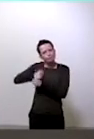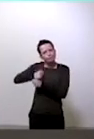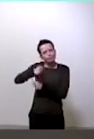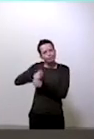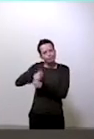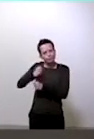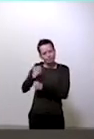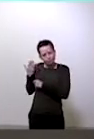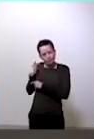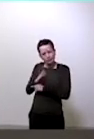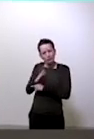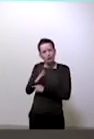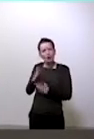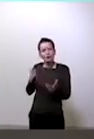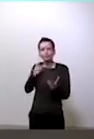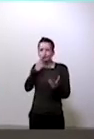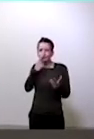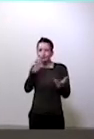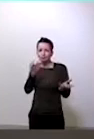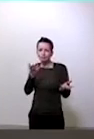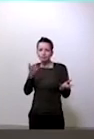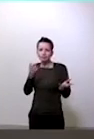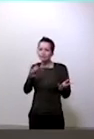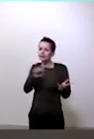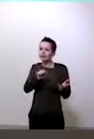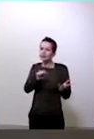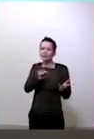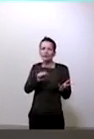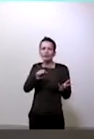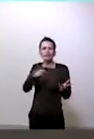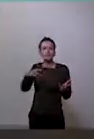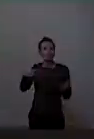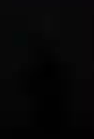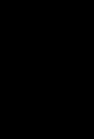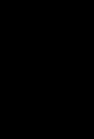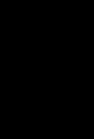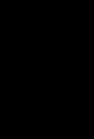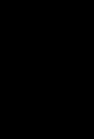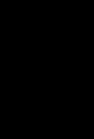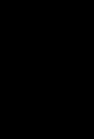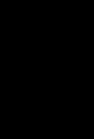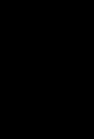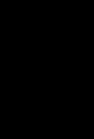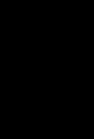cette présentation. Je pense que c'est Stéphane Pfeffer qui va entamer.